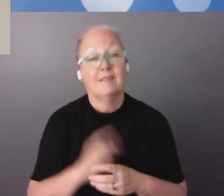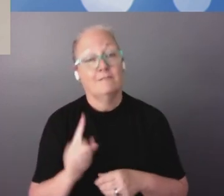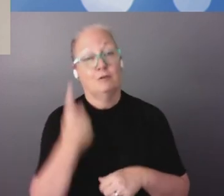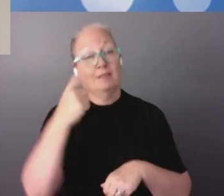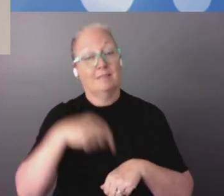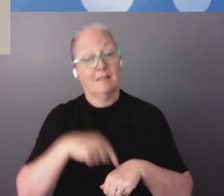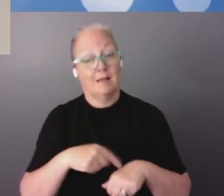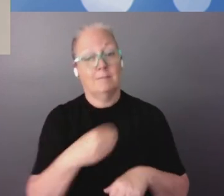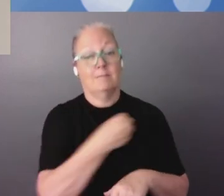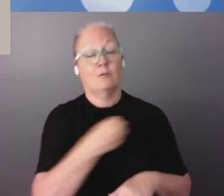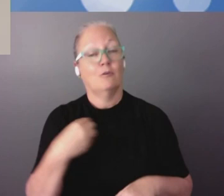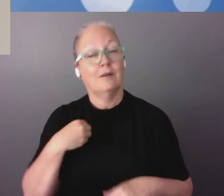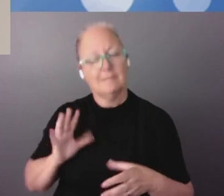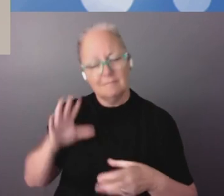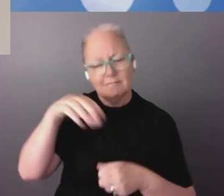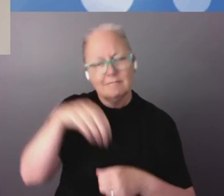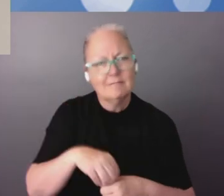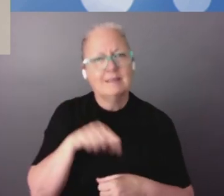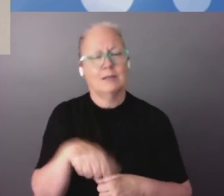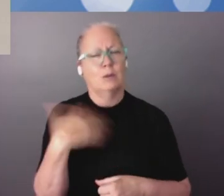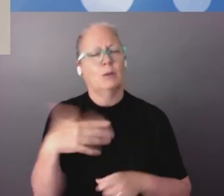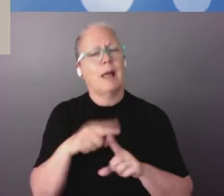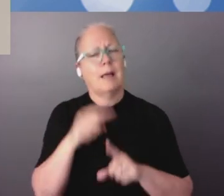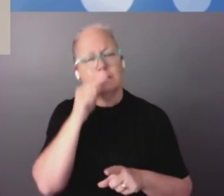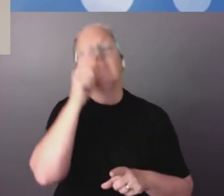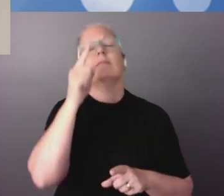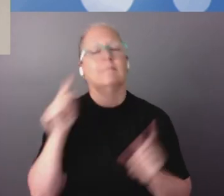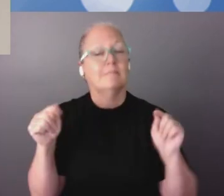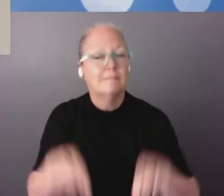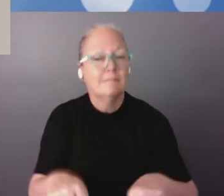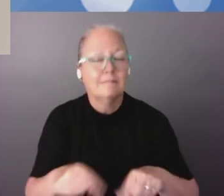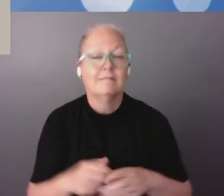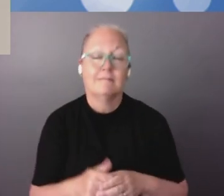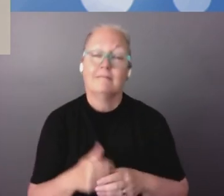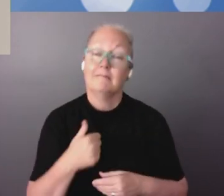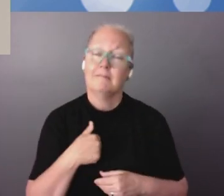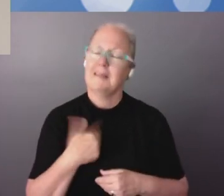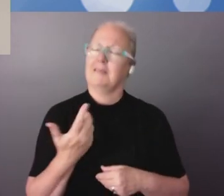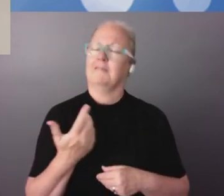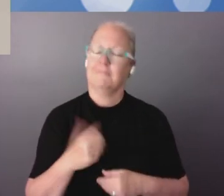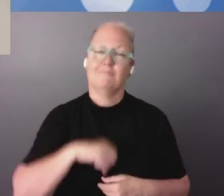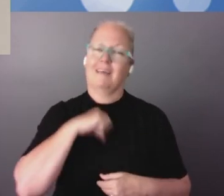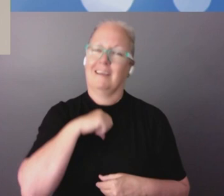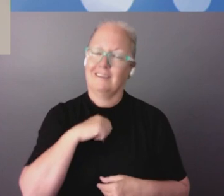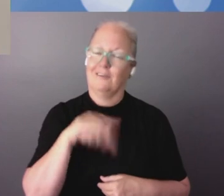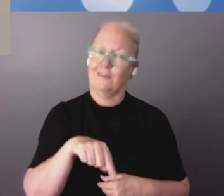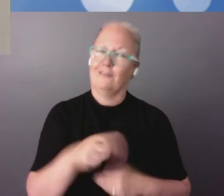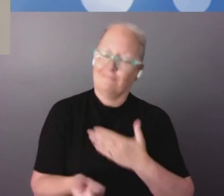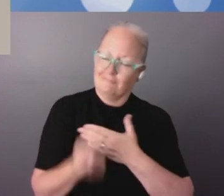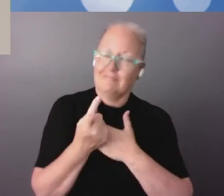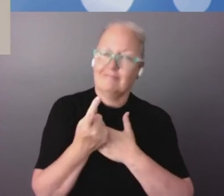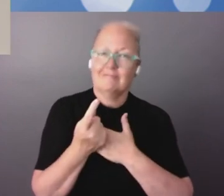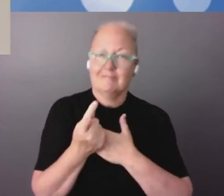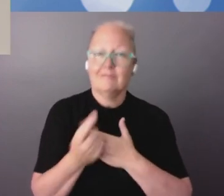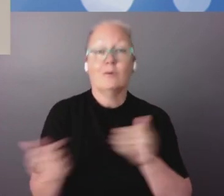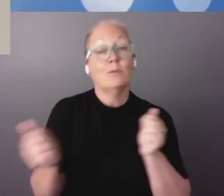в ходе этого престижного мероприятия. Я безмерно горжусь тем, что это еще одно мероприятие в Катовице